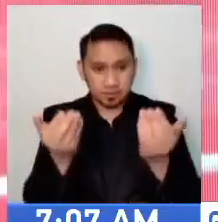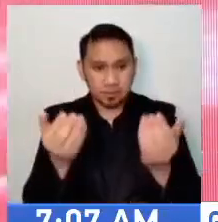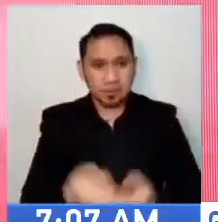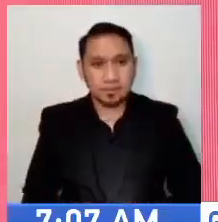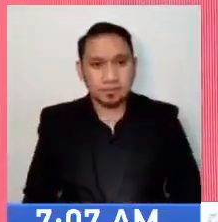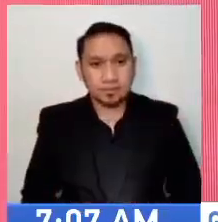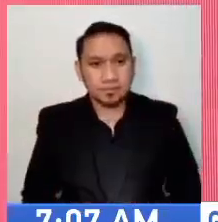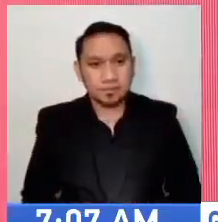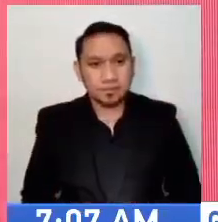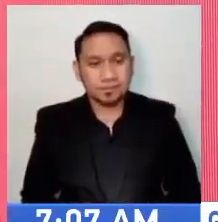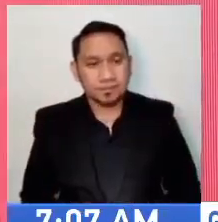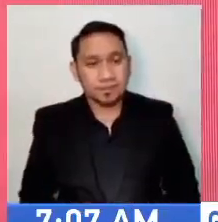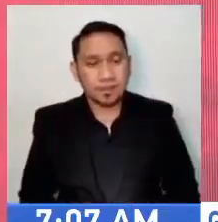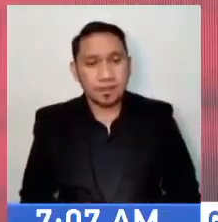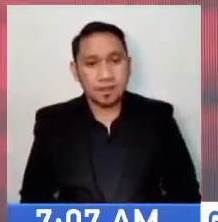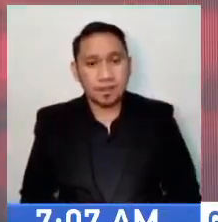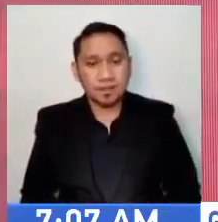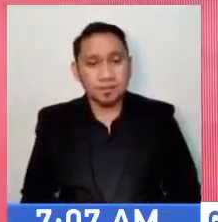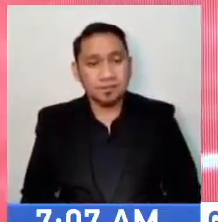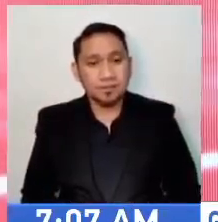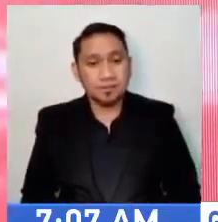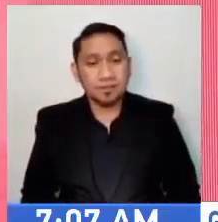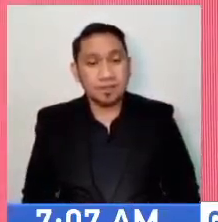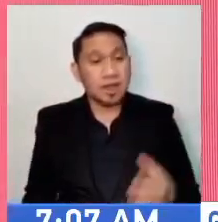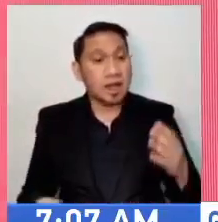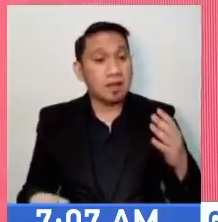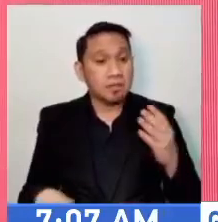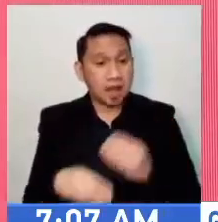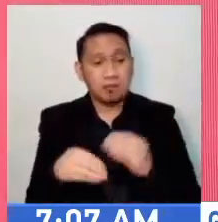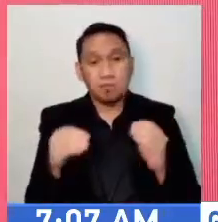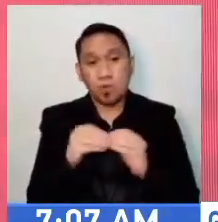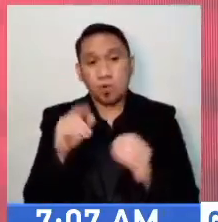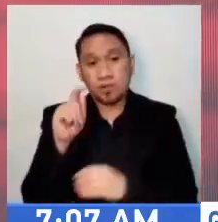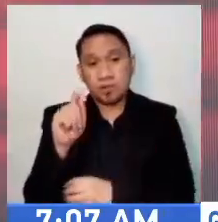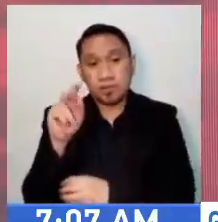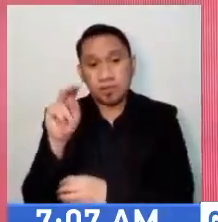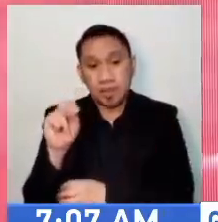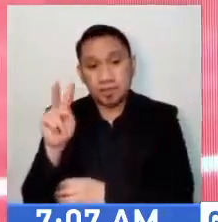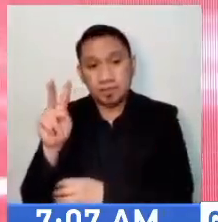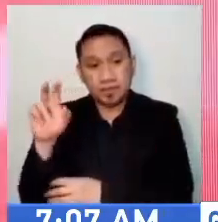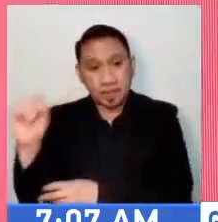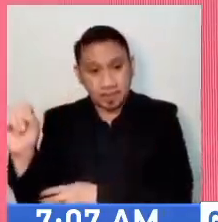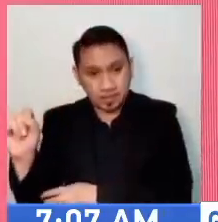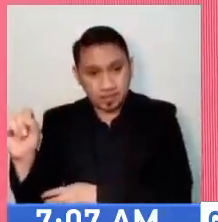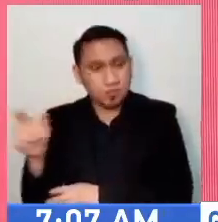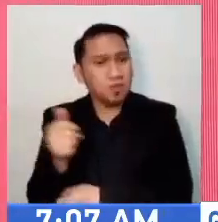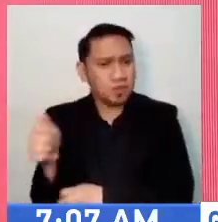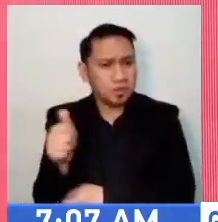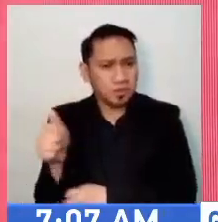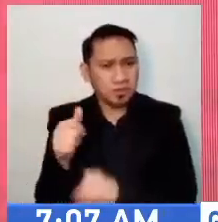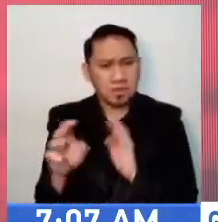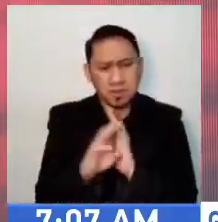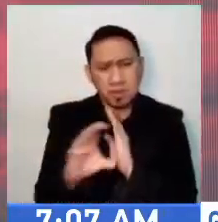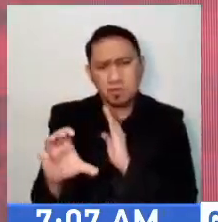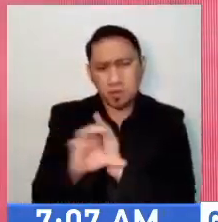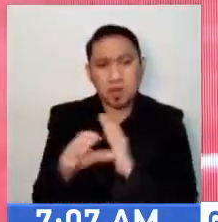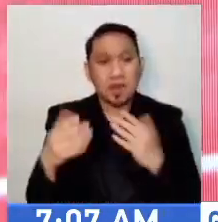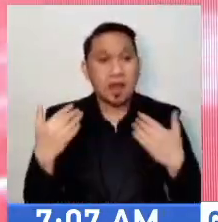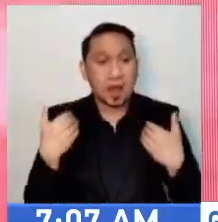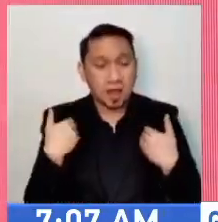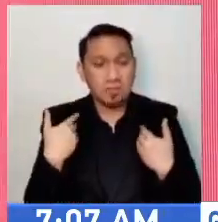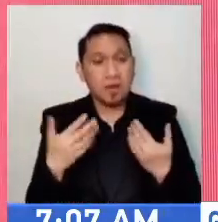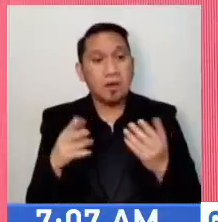Madaragdagan pa mga bibiyaheng Transport Network Vehicle Service o TNVS dahil sa 100,000 prangkisa na bubuksan ng